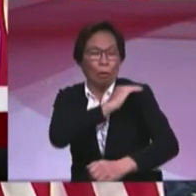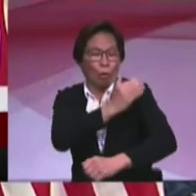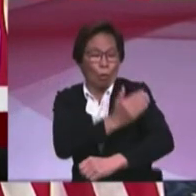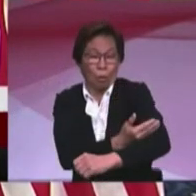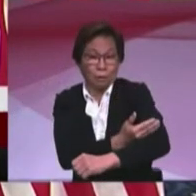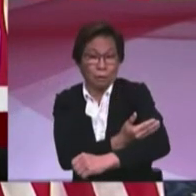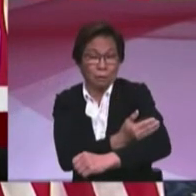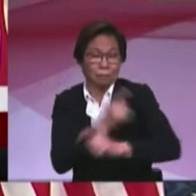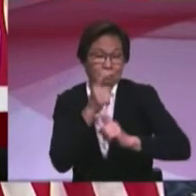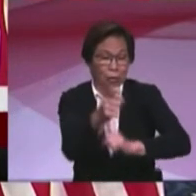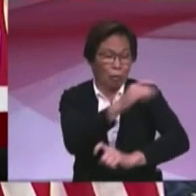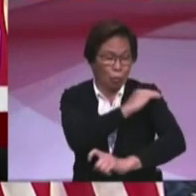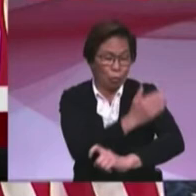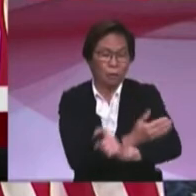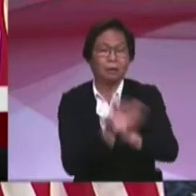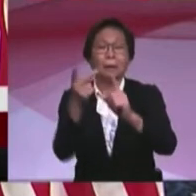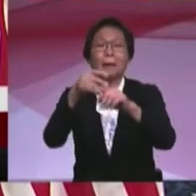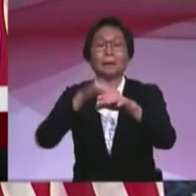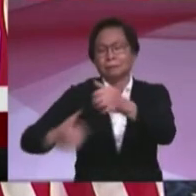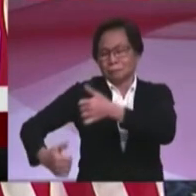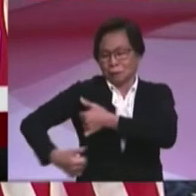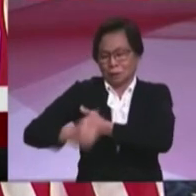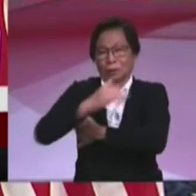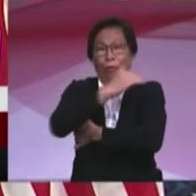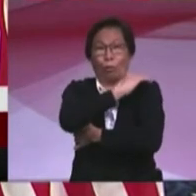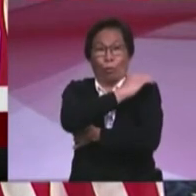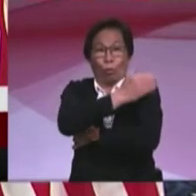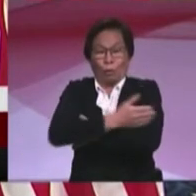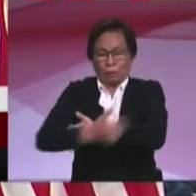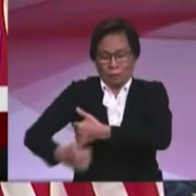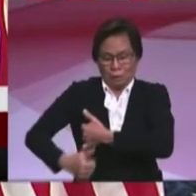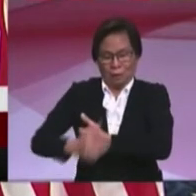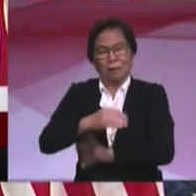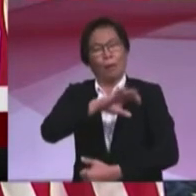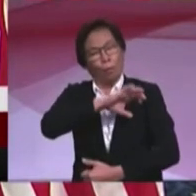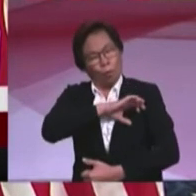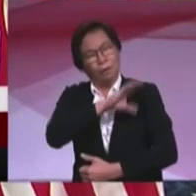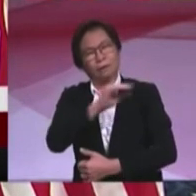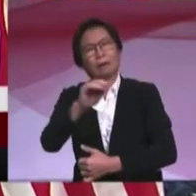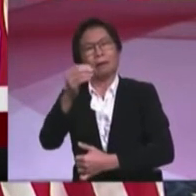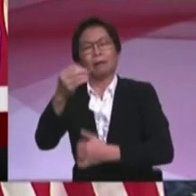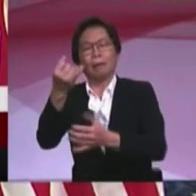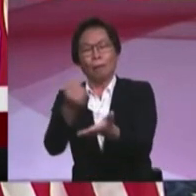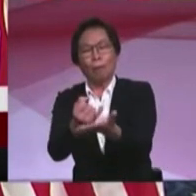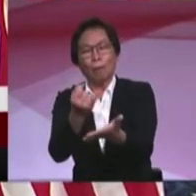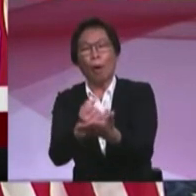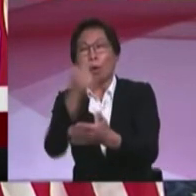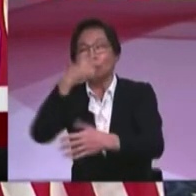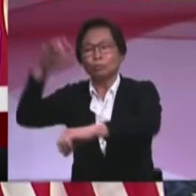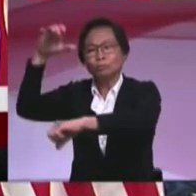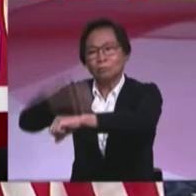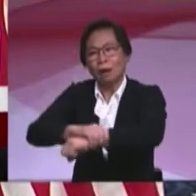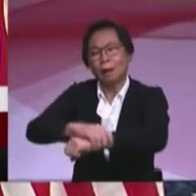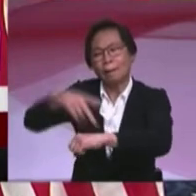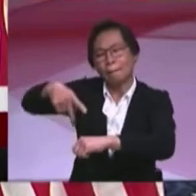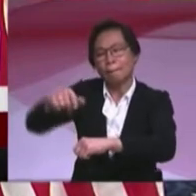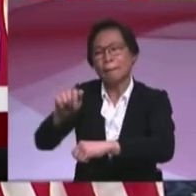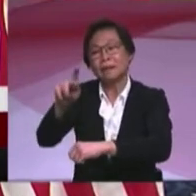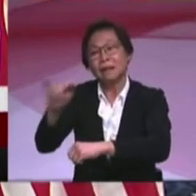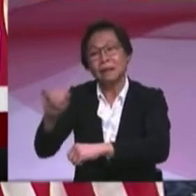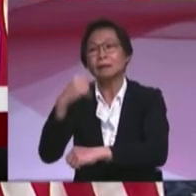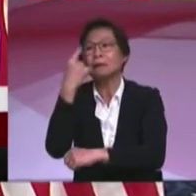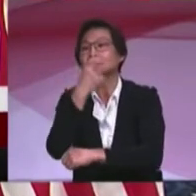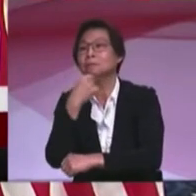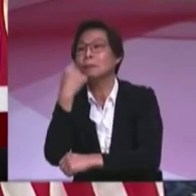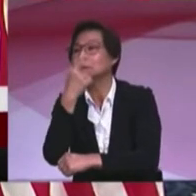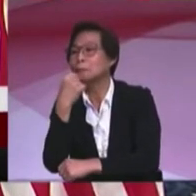kuasa kepada anggota tentro selain purist dan immigration untuk menangkap Pati dan